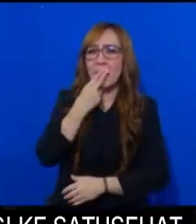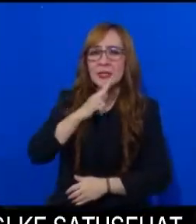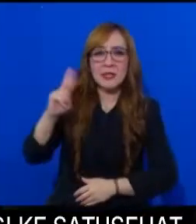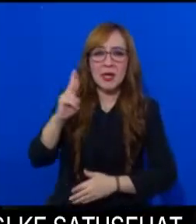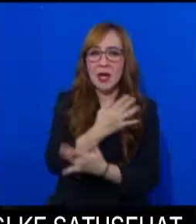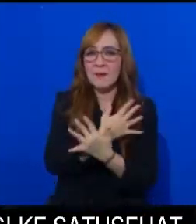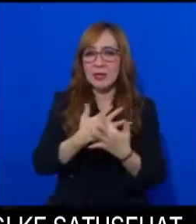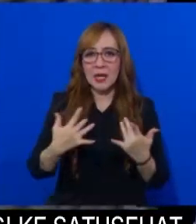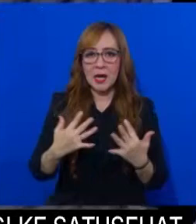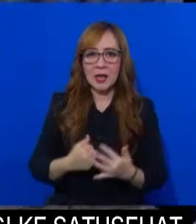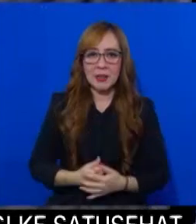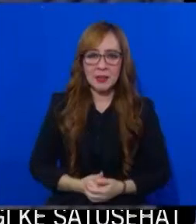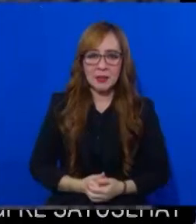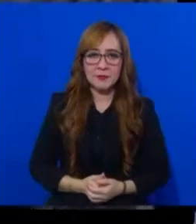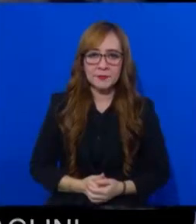masyarakat.